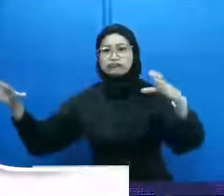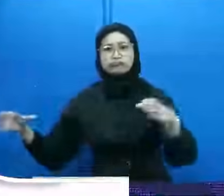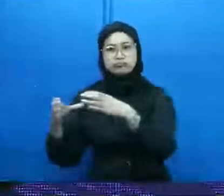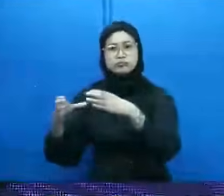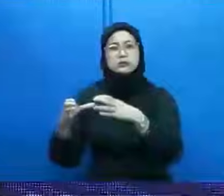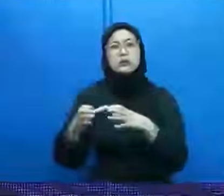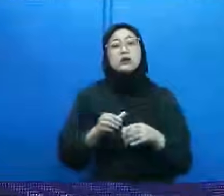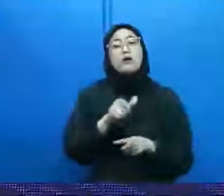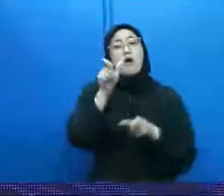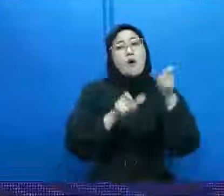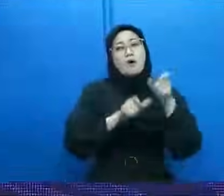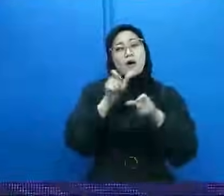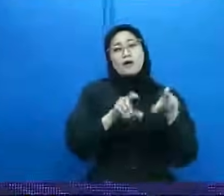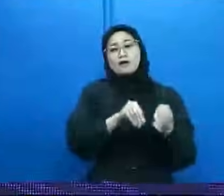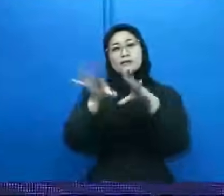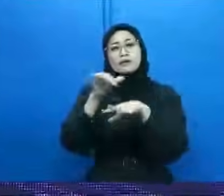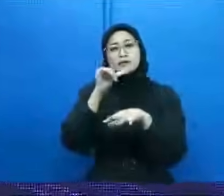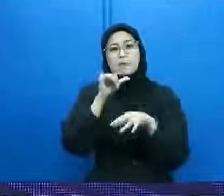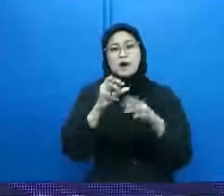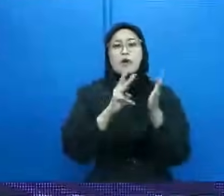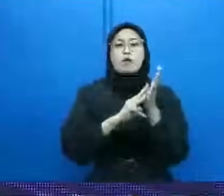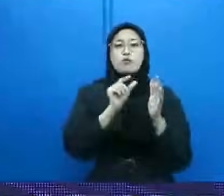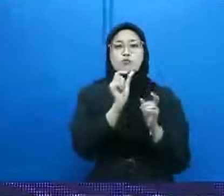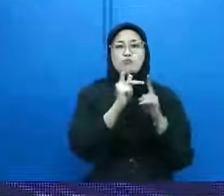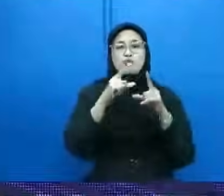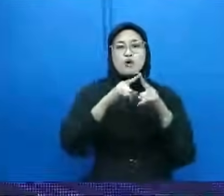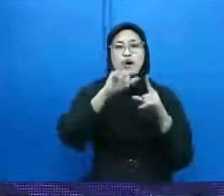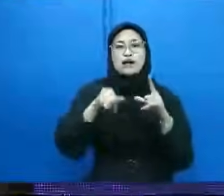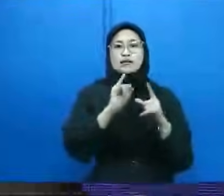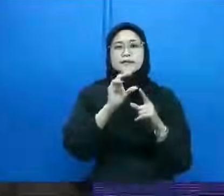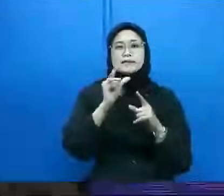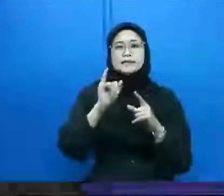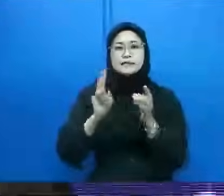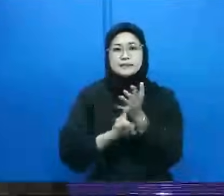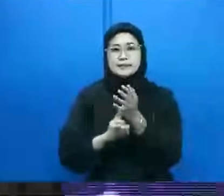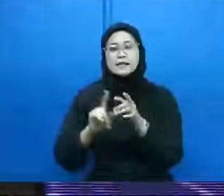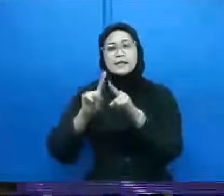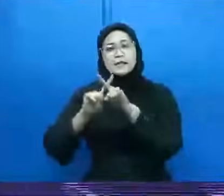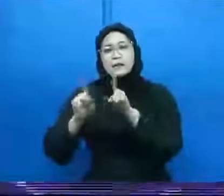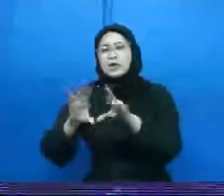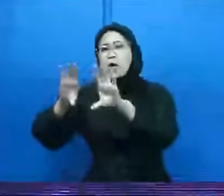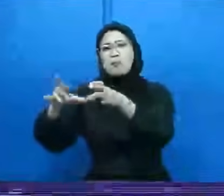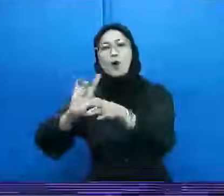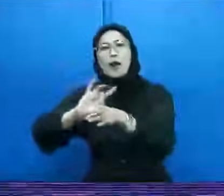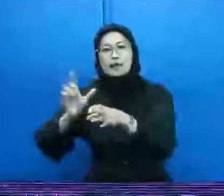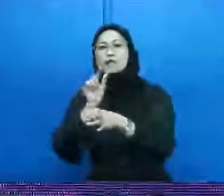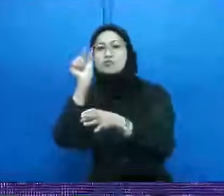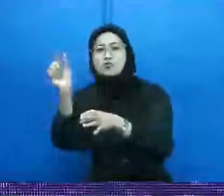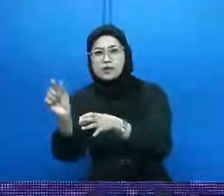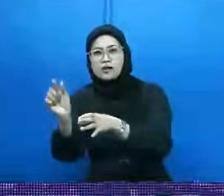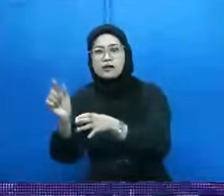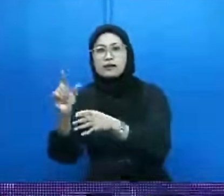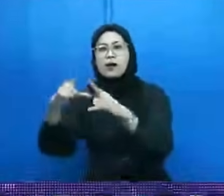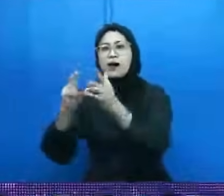Yang menerima, Ansar. Lalu apa yang beliau kerjakan? Akha, bainal Muhajirin wal Ansar. Dipersaudarakanlah